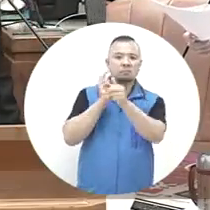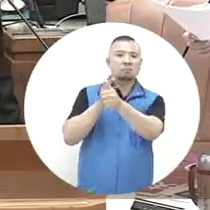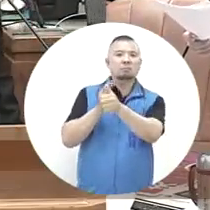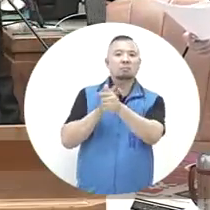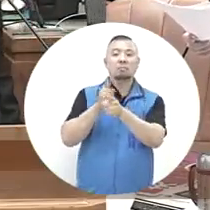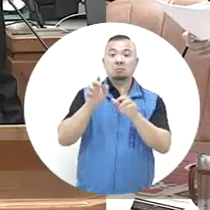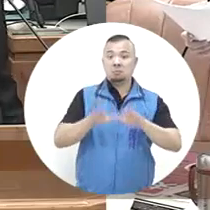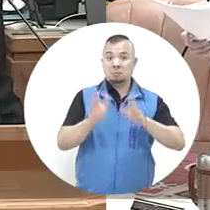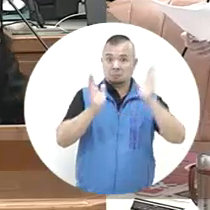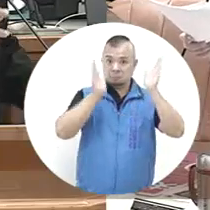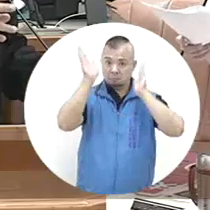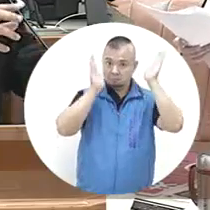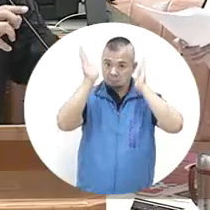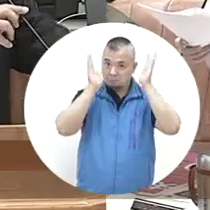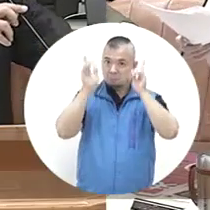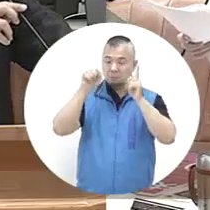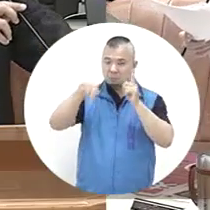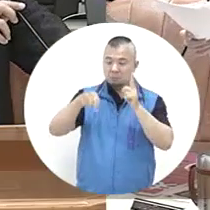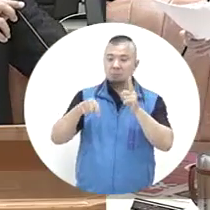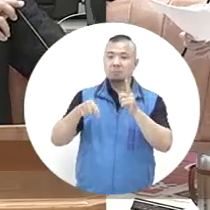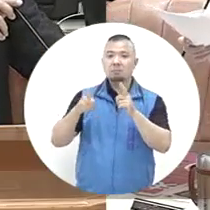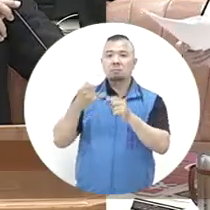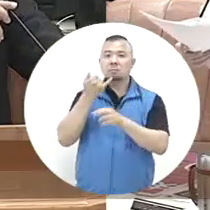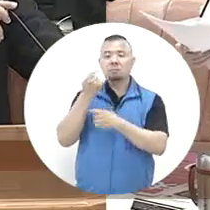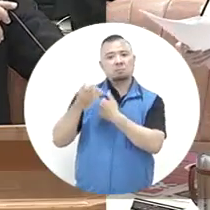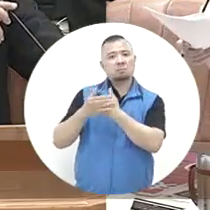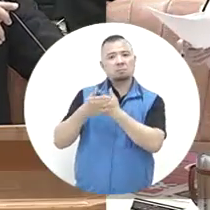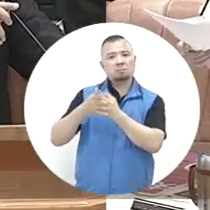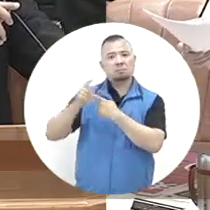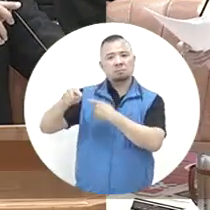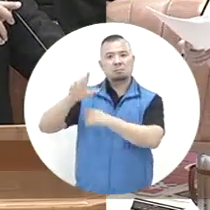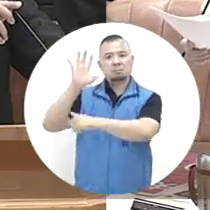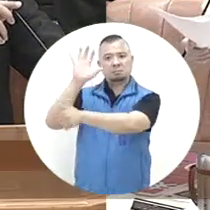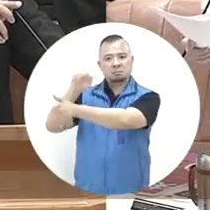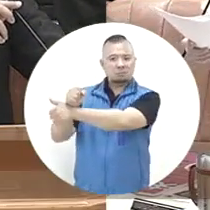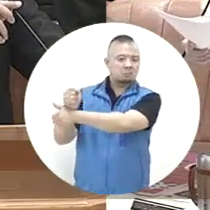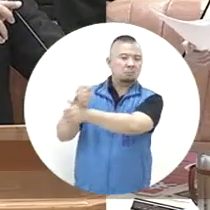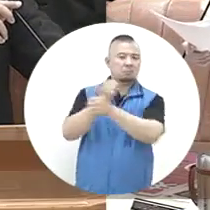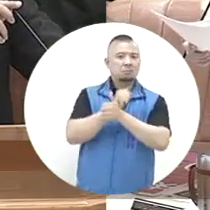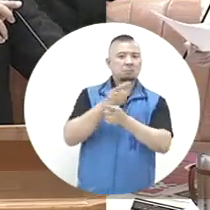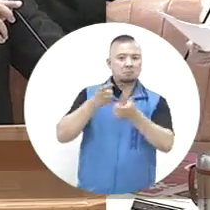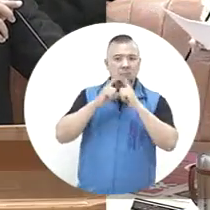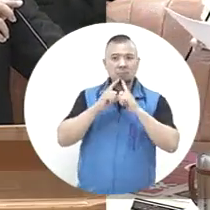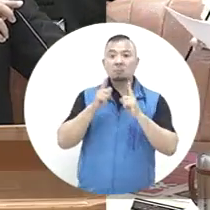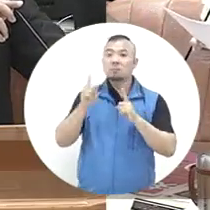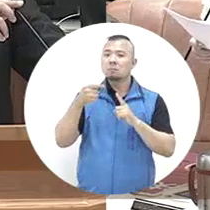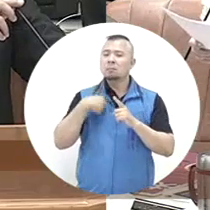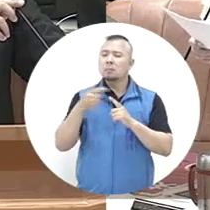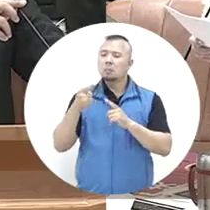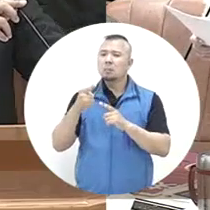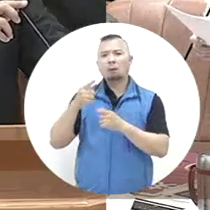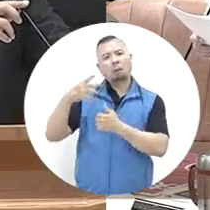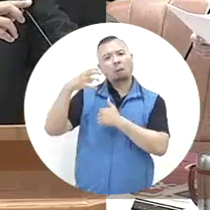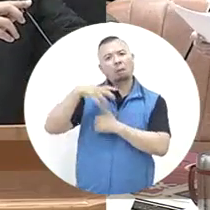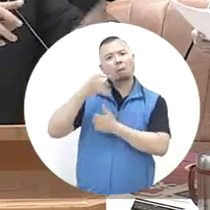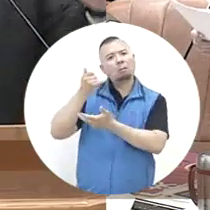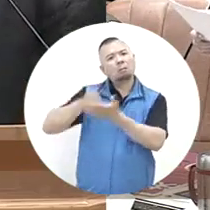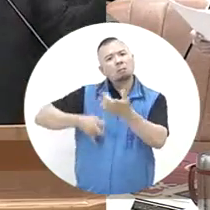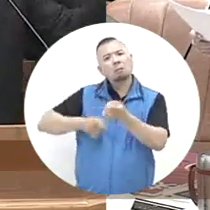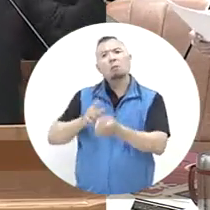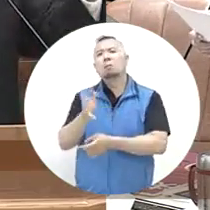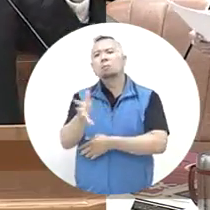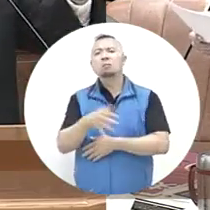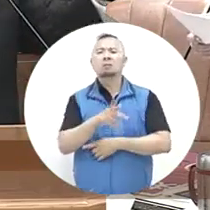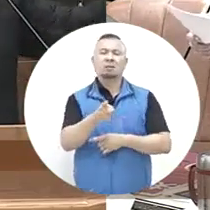它引渡回来。 市长，那我们被迫退出国际刑警组织的原因是什么？ 原因很多种啦，当然